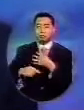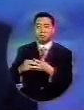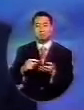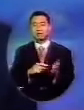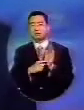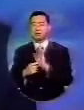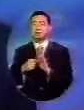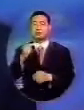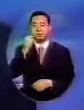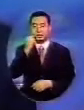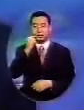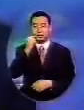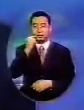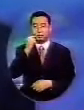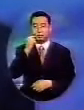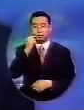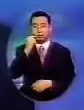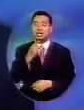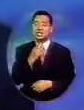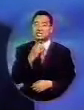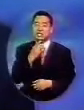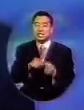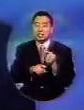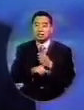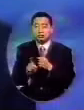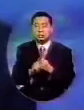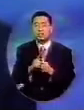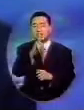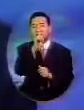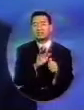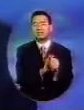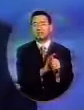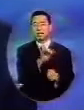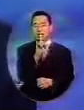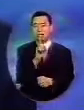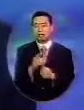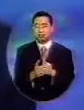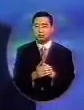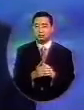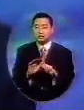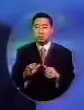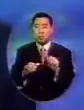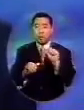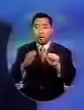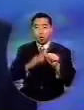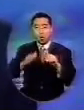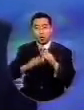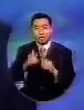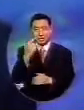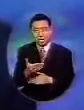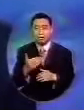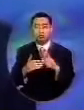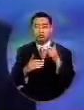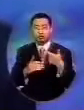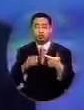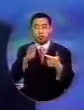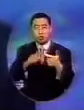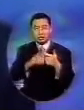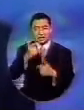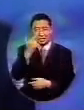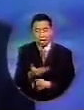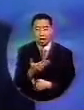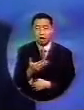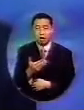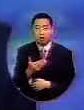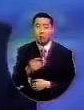단지 저희가 이회창 후보를 지지한다는 이유 때문이죠. 지금이 50입니까? 60입니까? 어떻게 민주주의 국가에서 지지하는